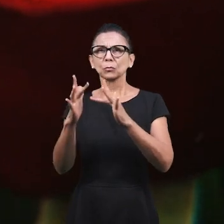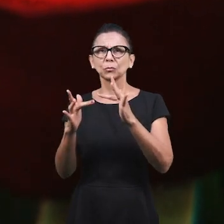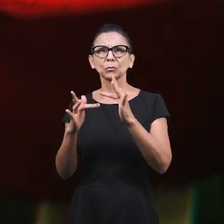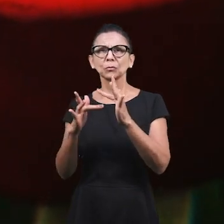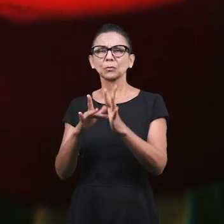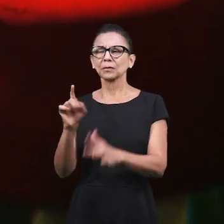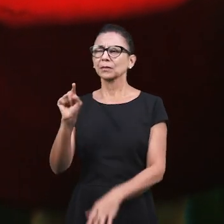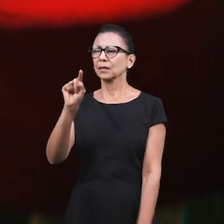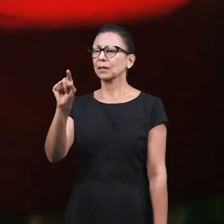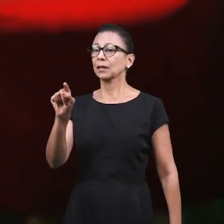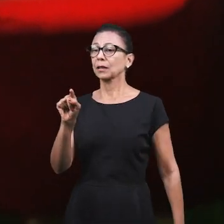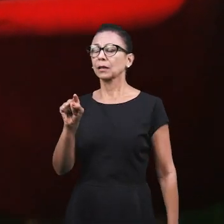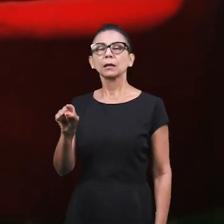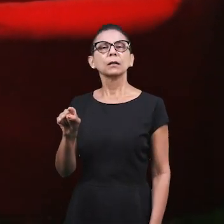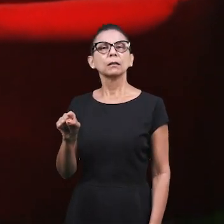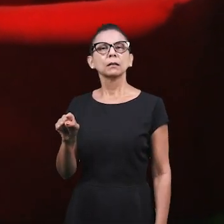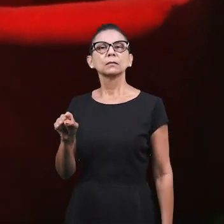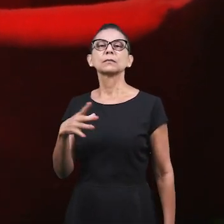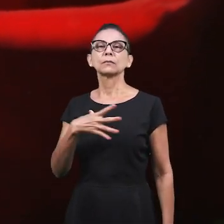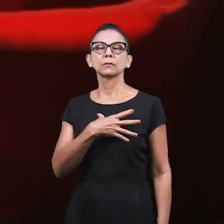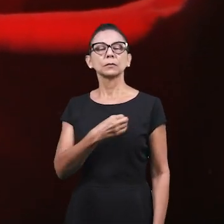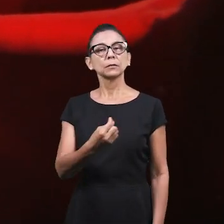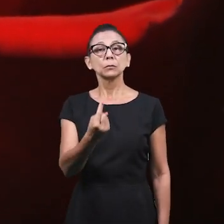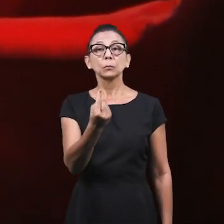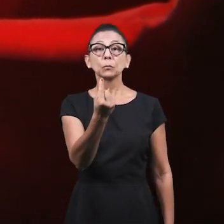dor. Он Иисус.